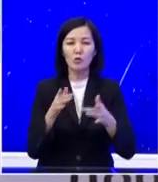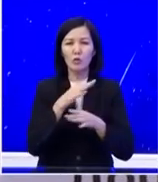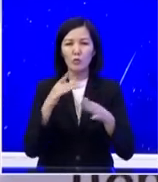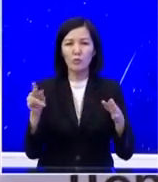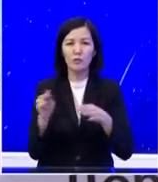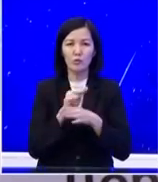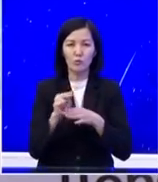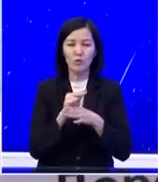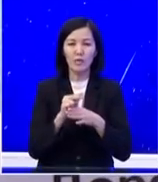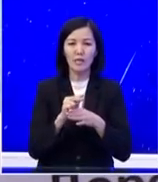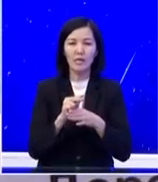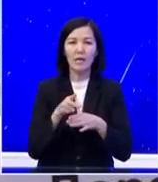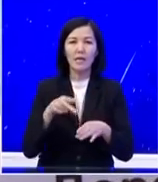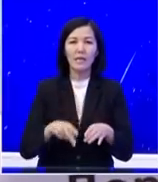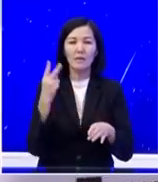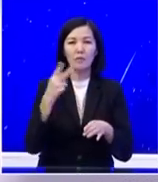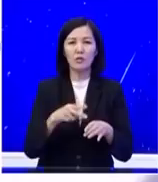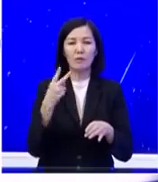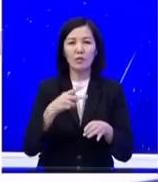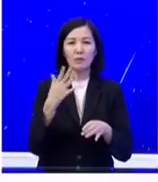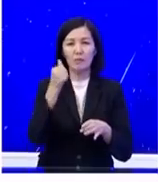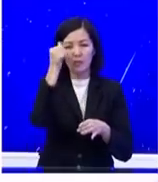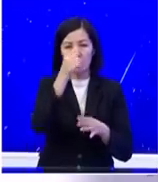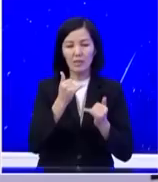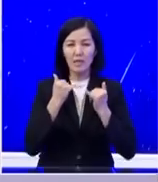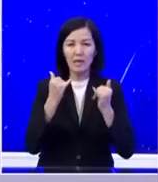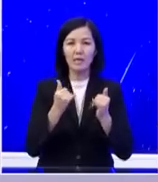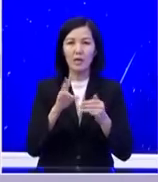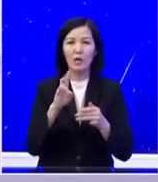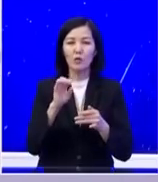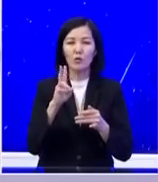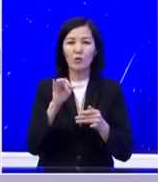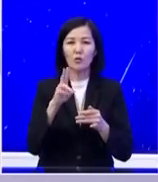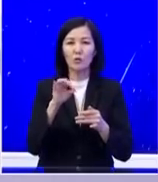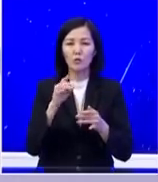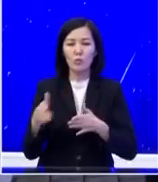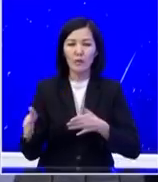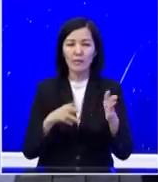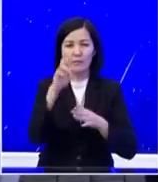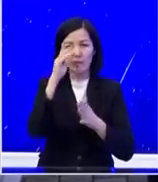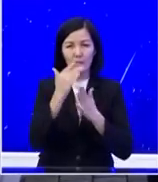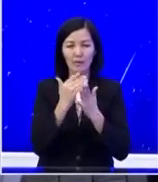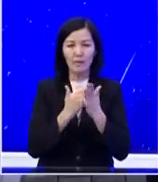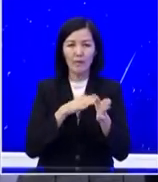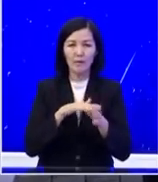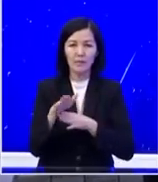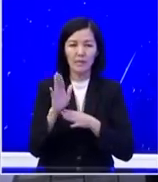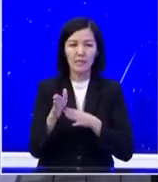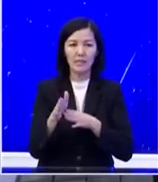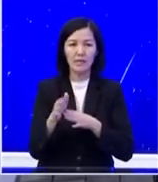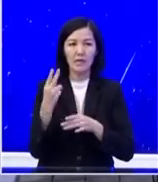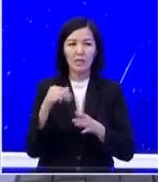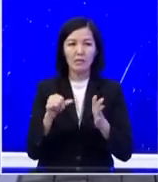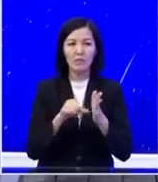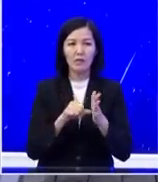жасалды. Ендігі міндет 2020-2025 жылдарға арналған нұрлы жол мемлекеттік бағдарламасы. Облысының жолға 26